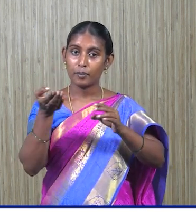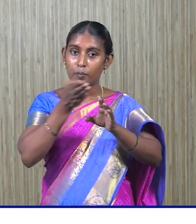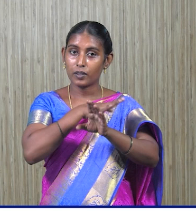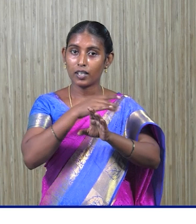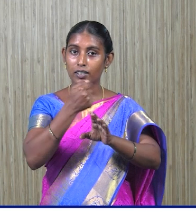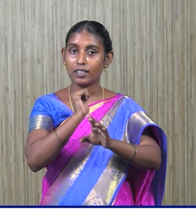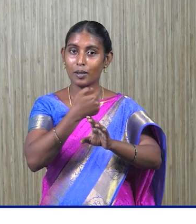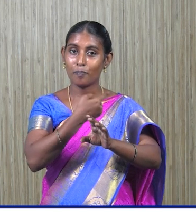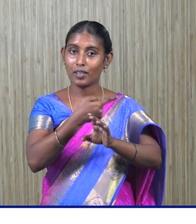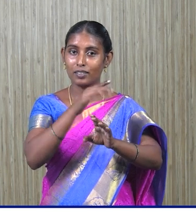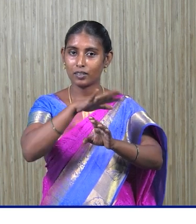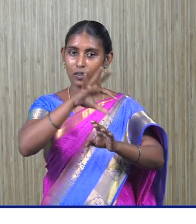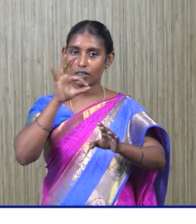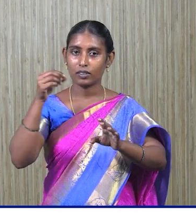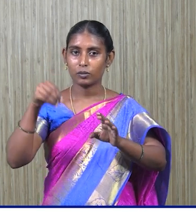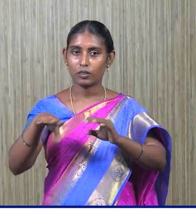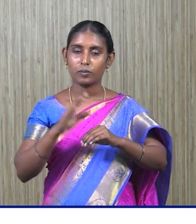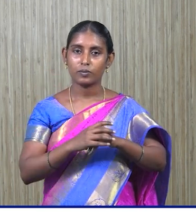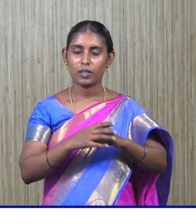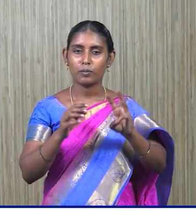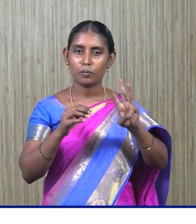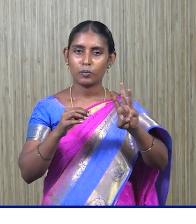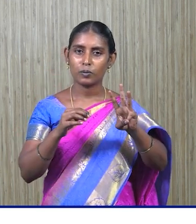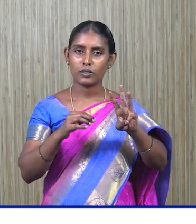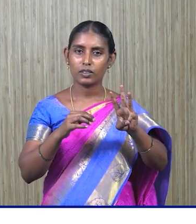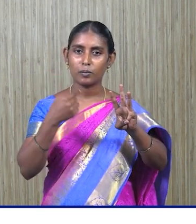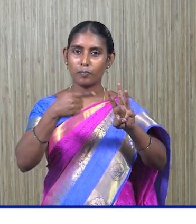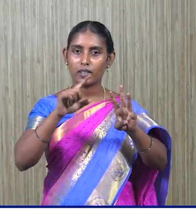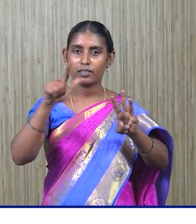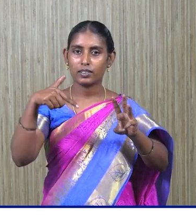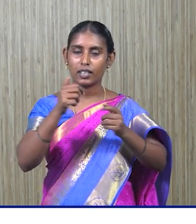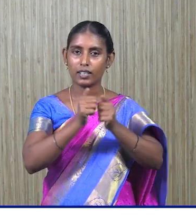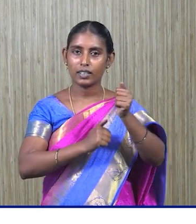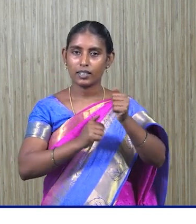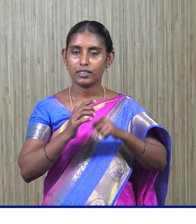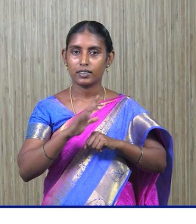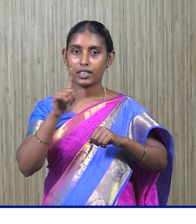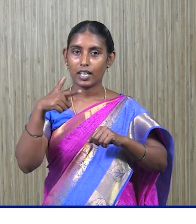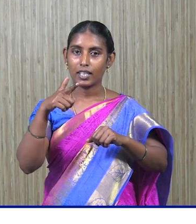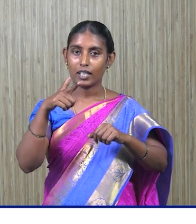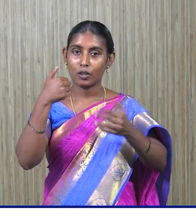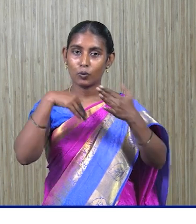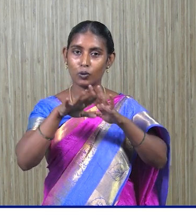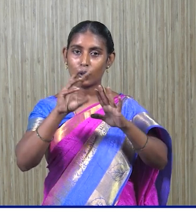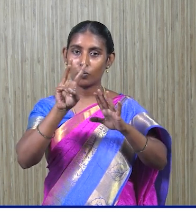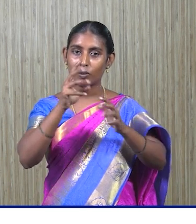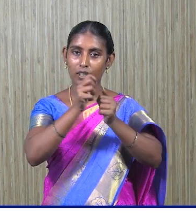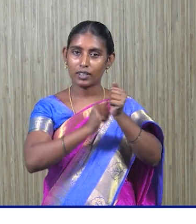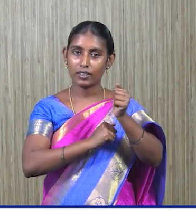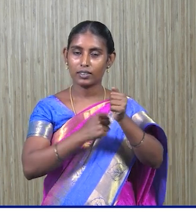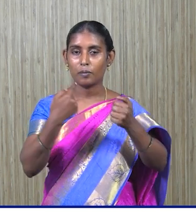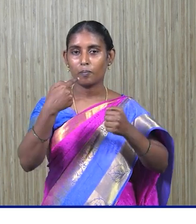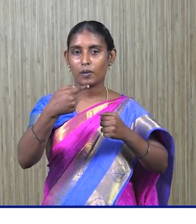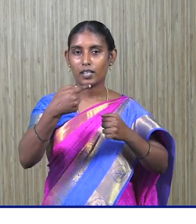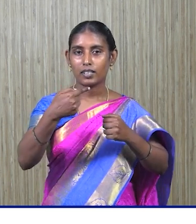வேண்டும். இப்போ 3லிருந்து 7 கழித்தால் அப்படிங்கும்போது நம்ம 7லிருந்து 3 கழித்து 7 என்பது பெரிய எண், அதற்கான குறியீடு